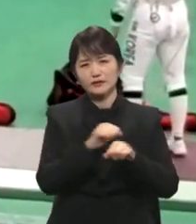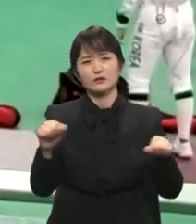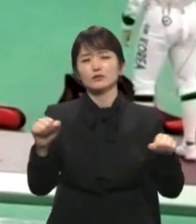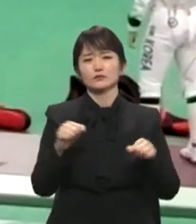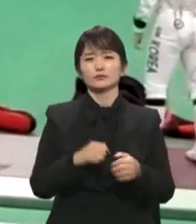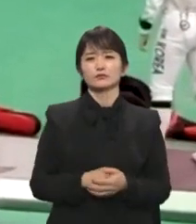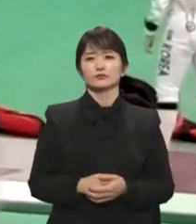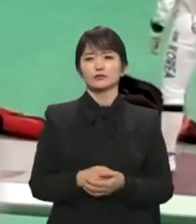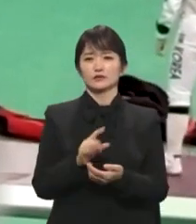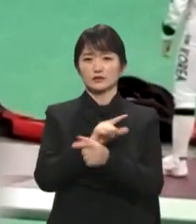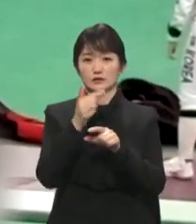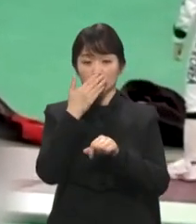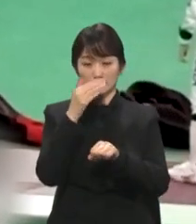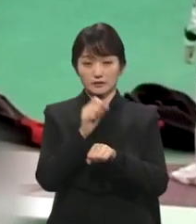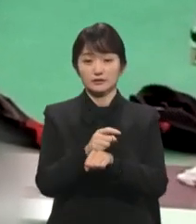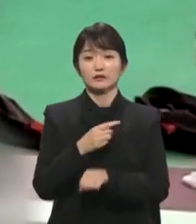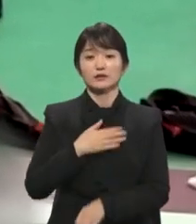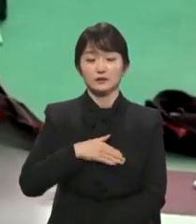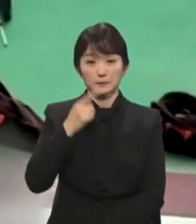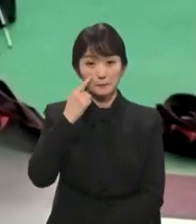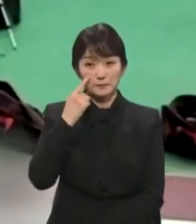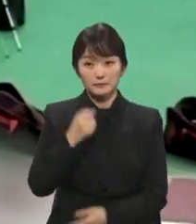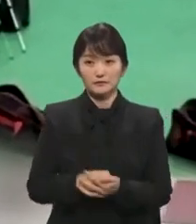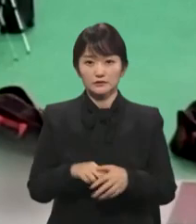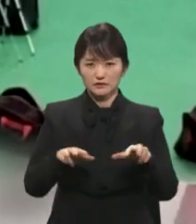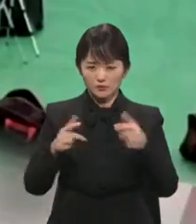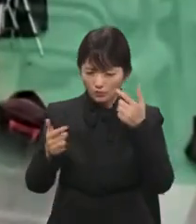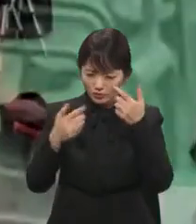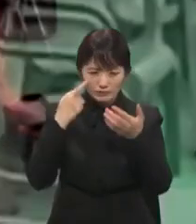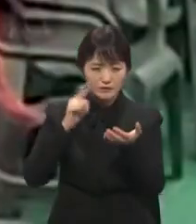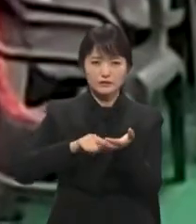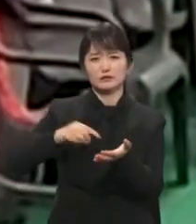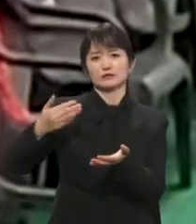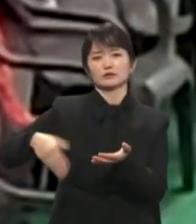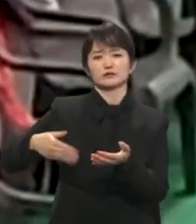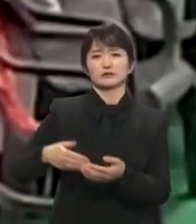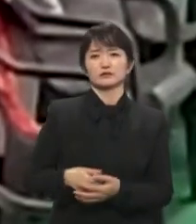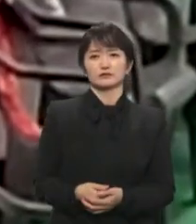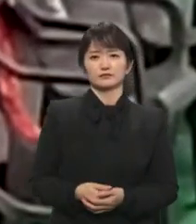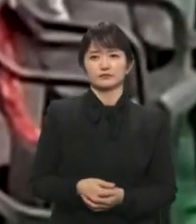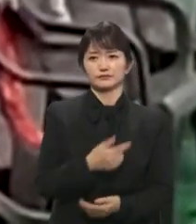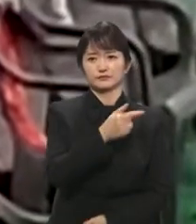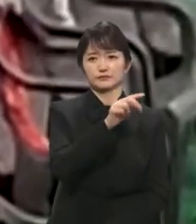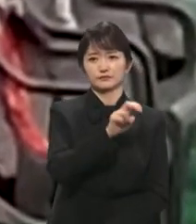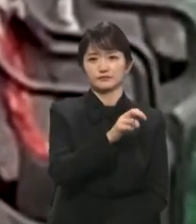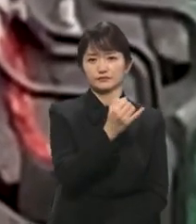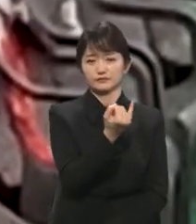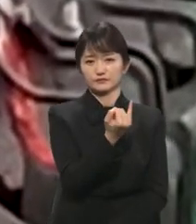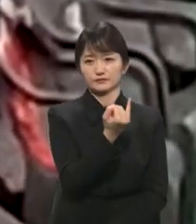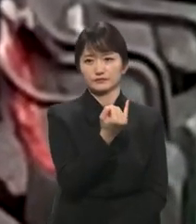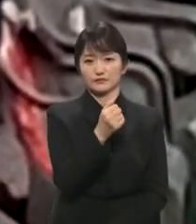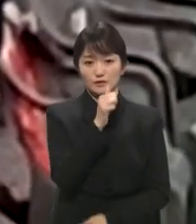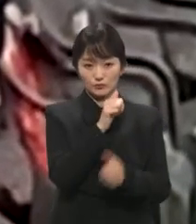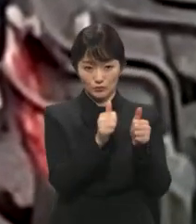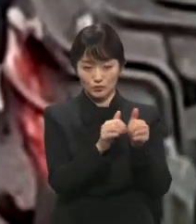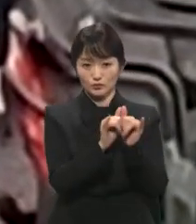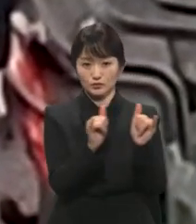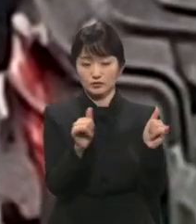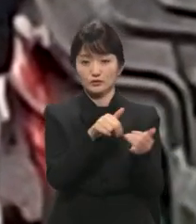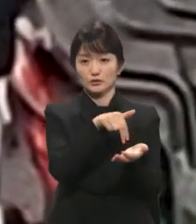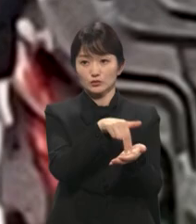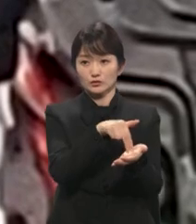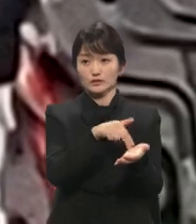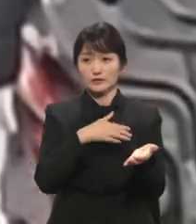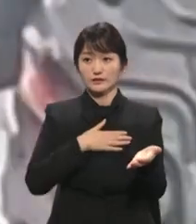여러 가지 가능성을 따져봤습니다 그리고 아직 확실하게 밝혀진 것은 없고 어 남씨는 지금 변호인을 통해서 빨리